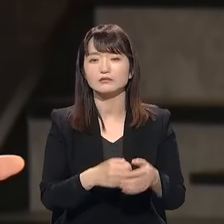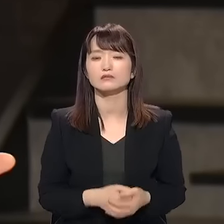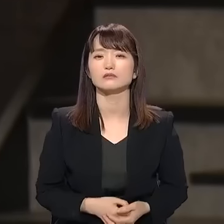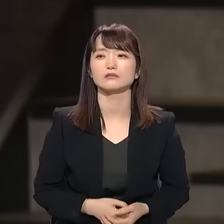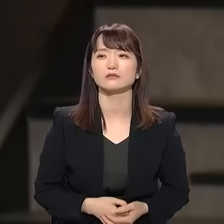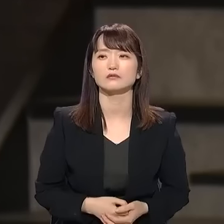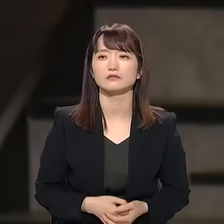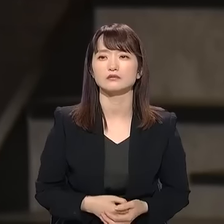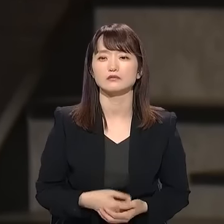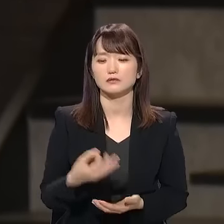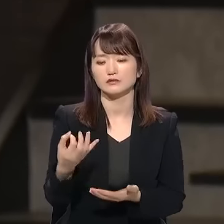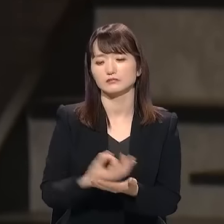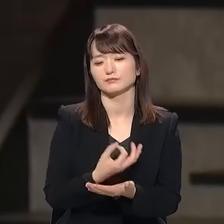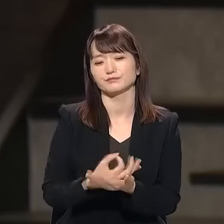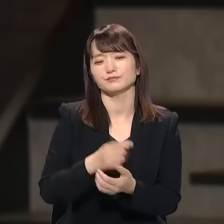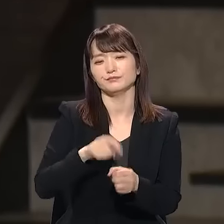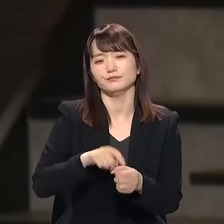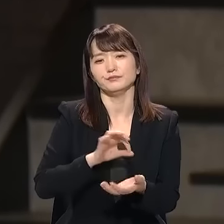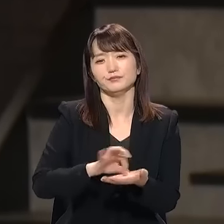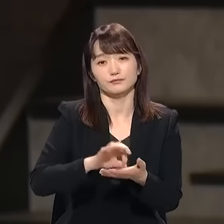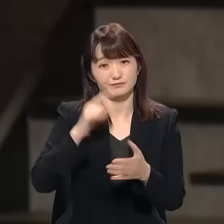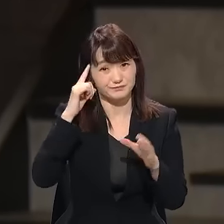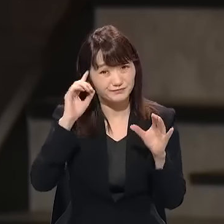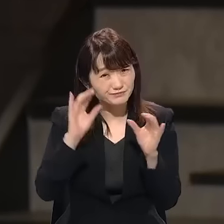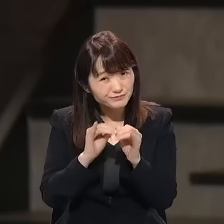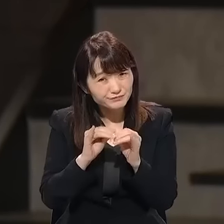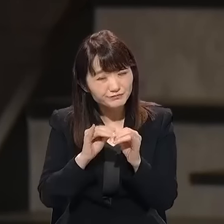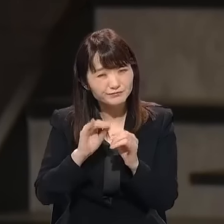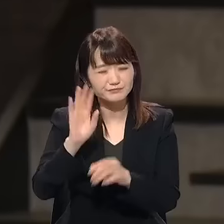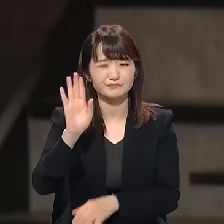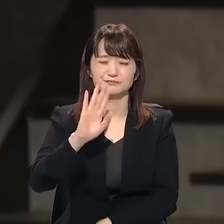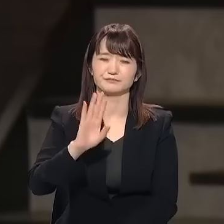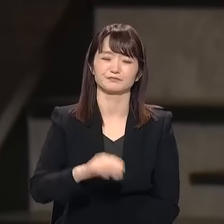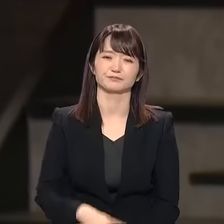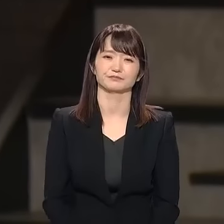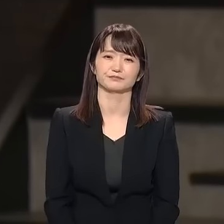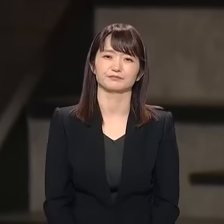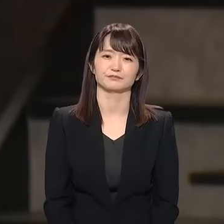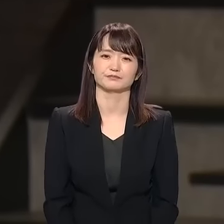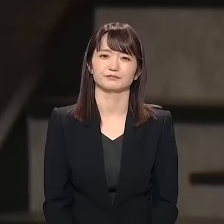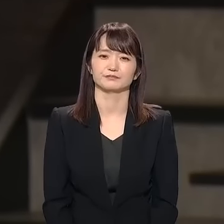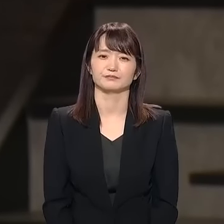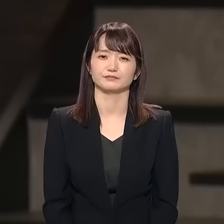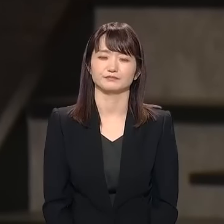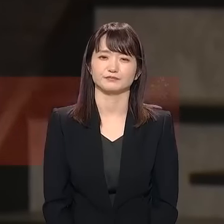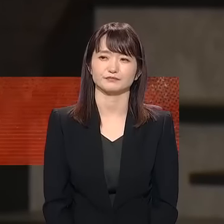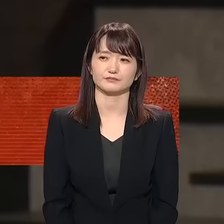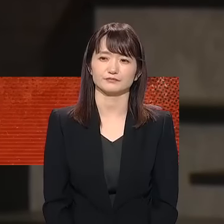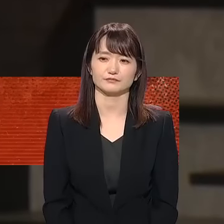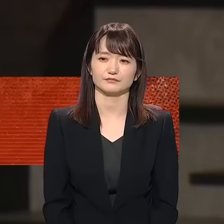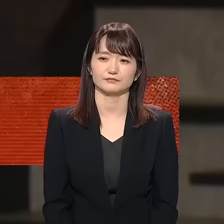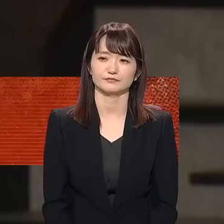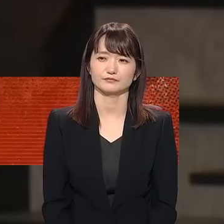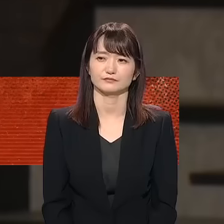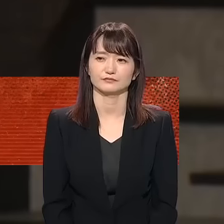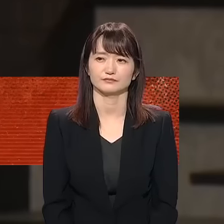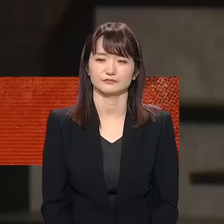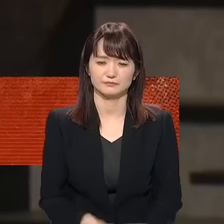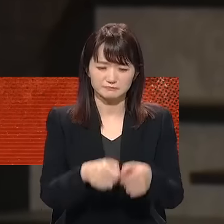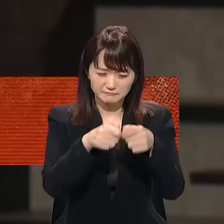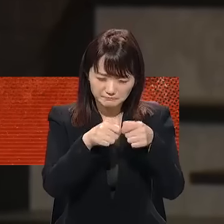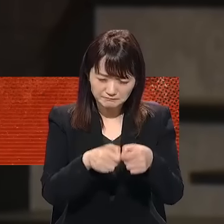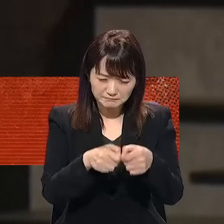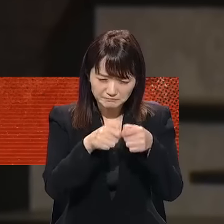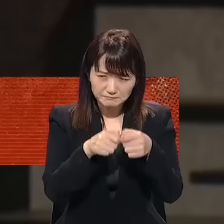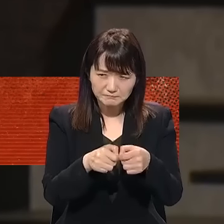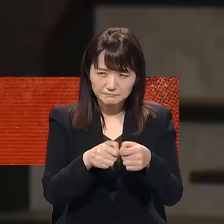어떤 그 상업적 목적으로 사용을 한다면 거기 동의를 할 사람이 있겠습니까 그래서 지금 뭐 이렇게 또 얘기를 합니다 더 세심하고